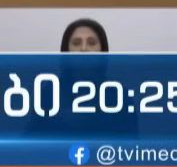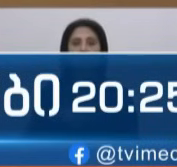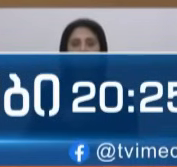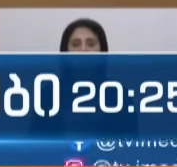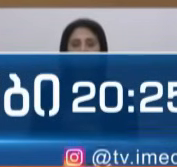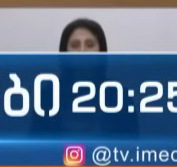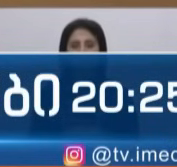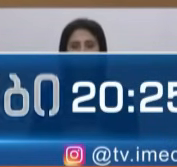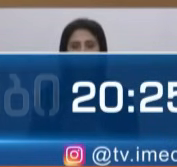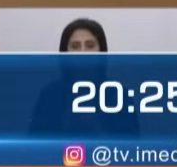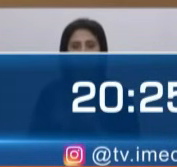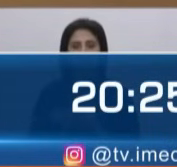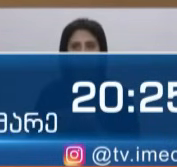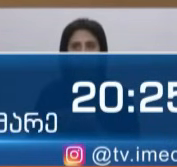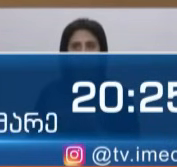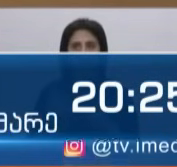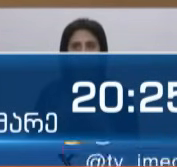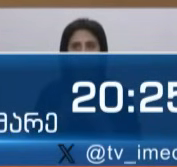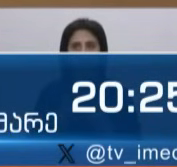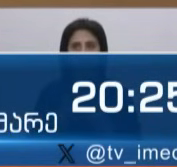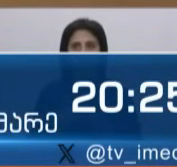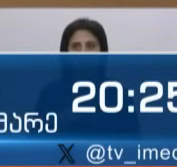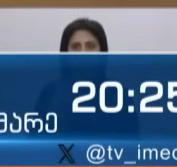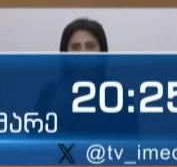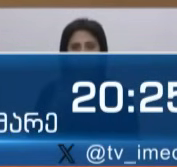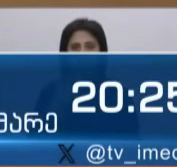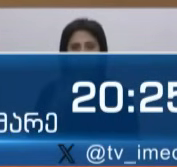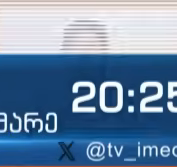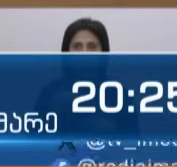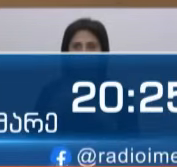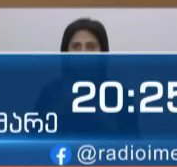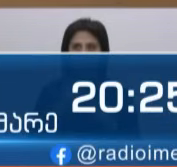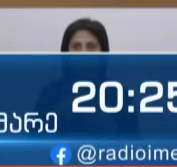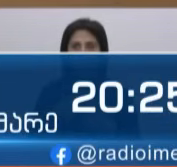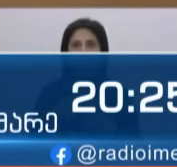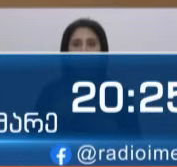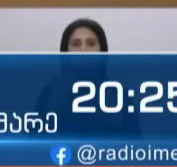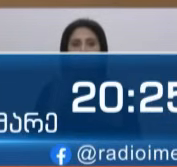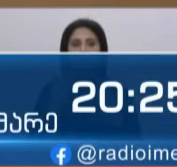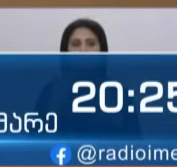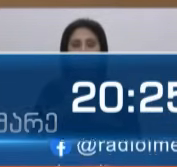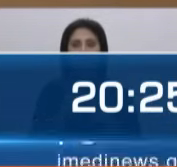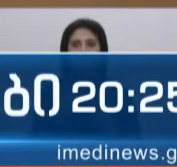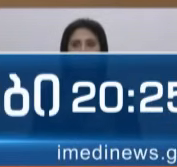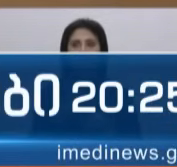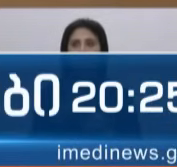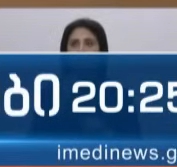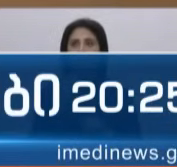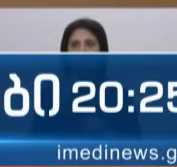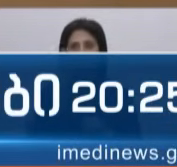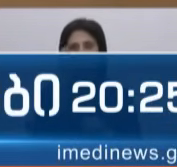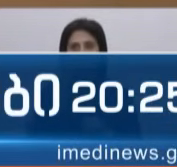საქართველოში სიღარიბის დაძლევას დასჭირდება 25 წელიწადი. მარტივად ეს იმას ნიშნავს, რომ